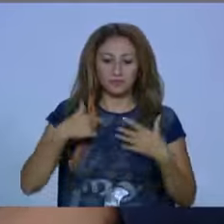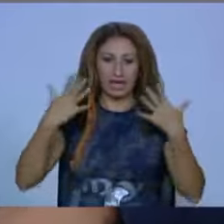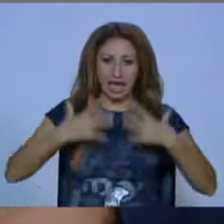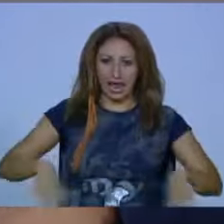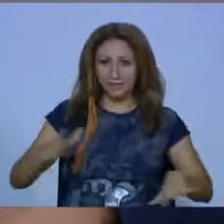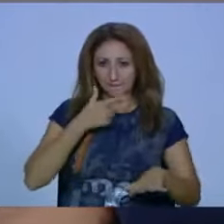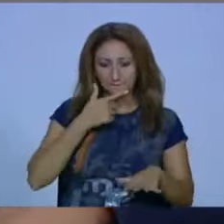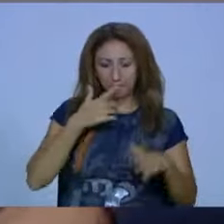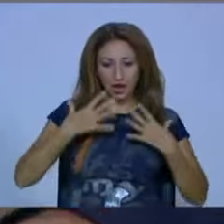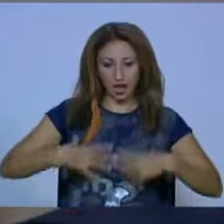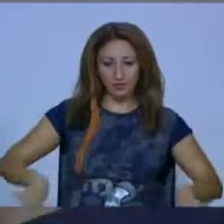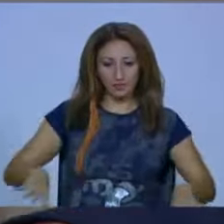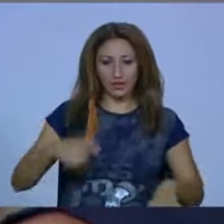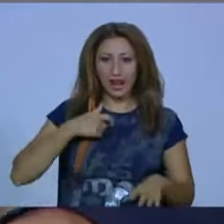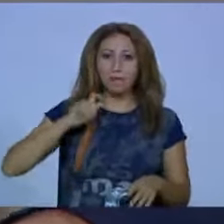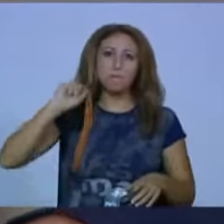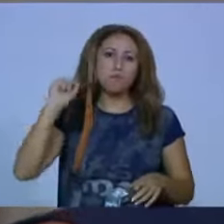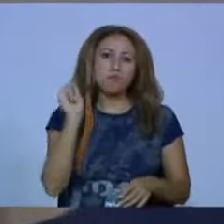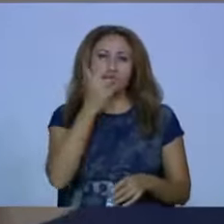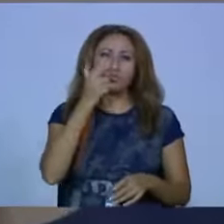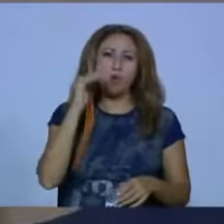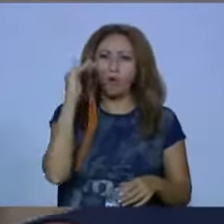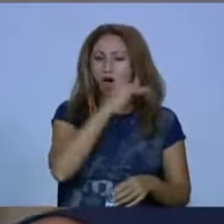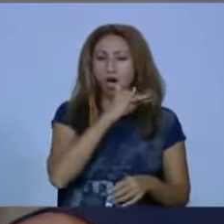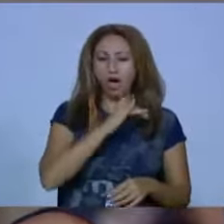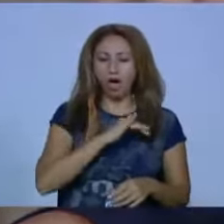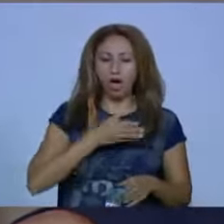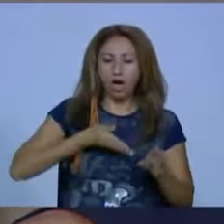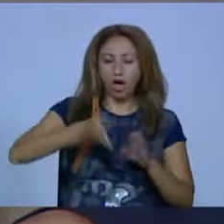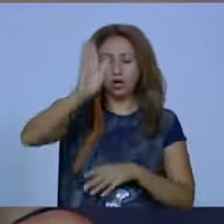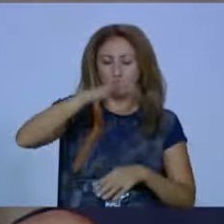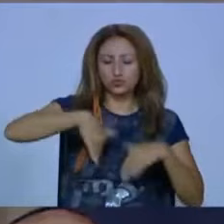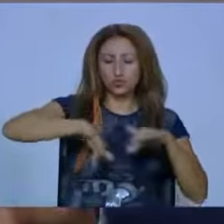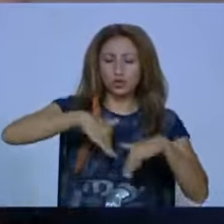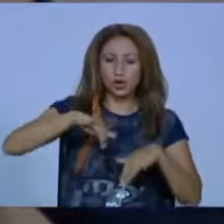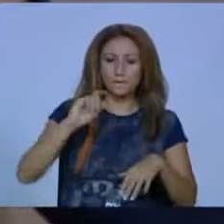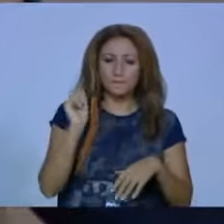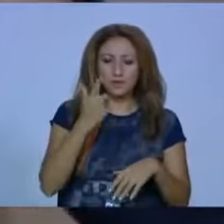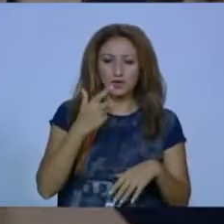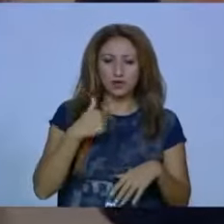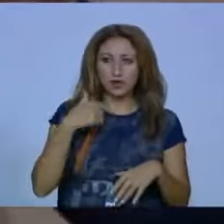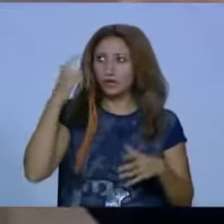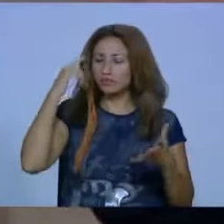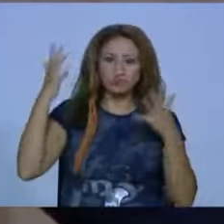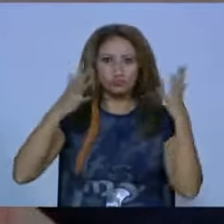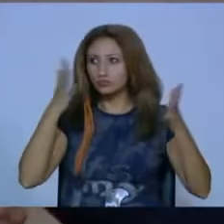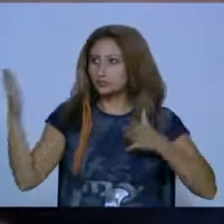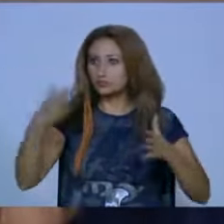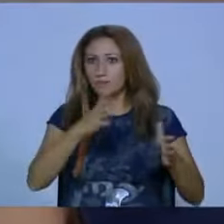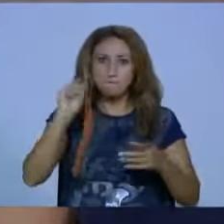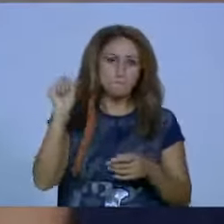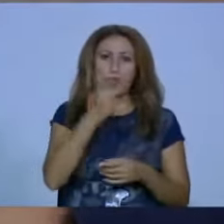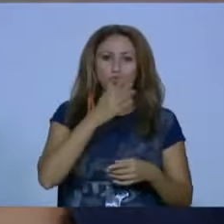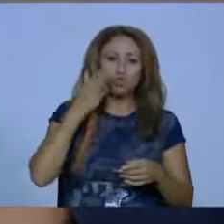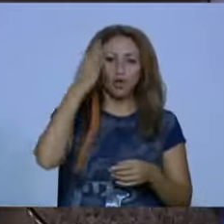بيضه نزلت جري ورحت نازل في الشارع مش فهمتش انا رايح فين اخويا الحين ركبني ورحت